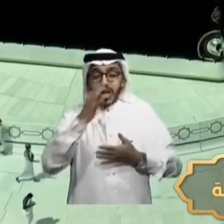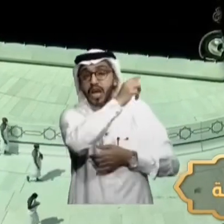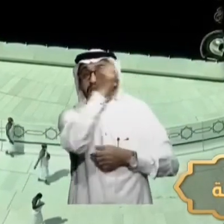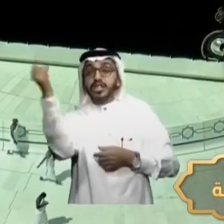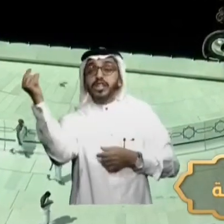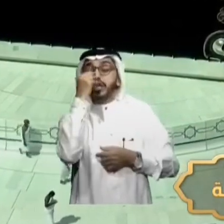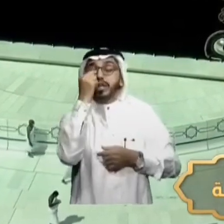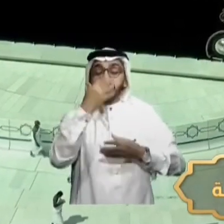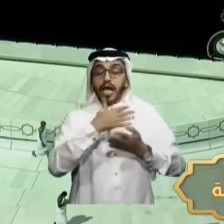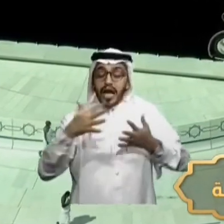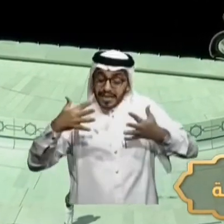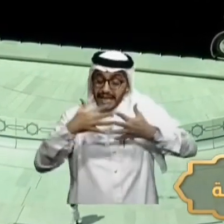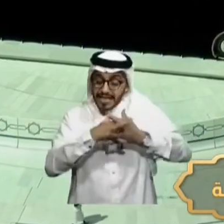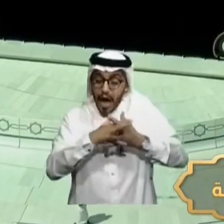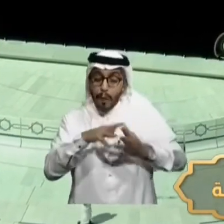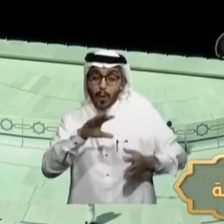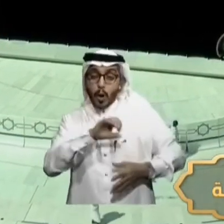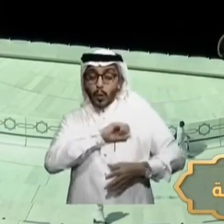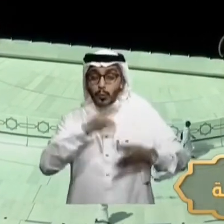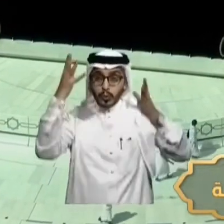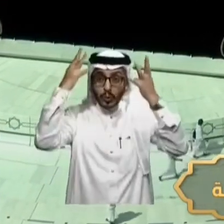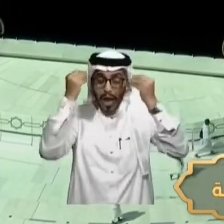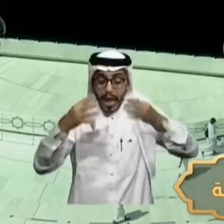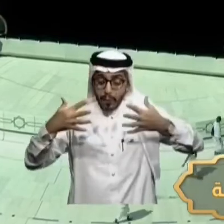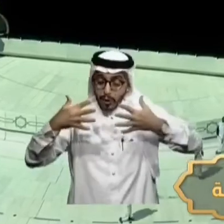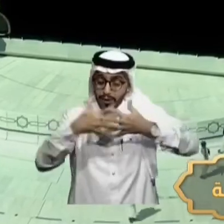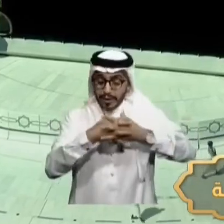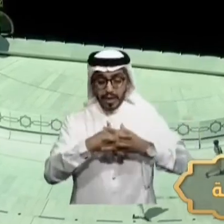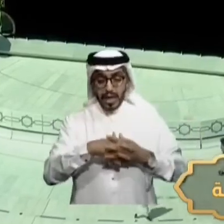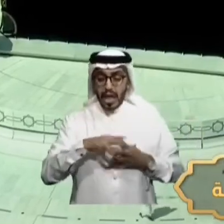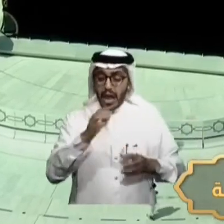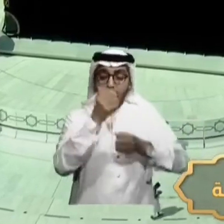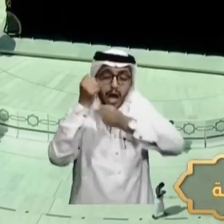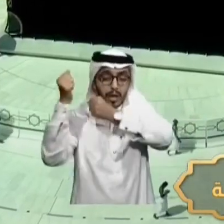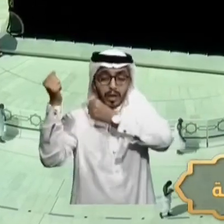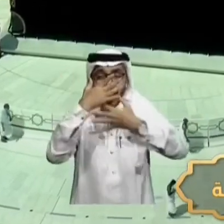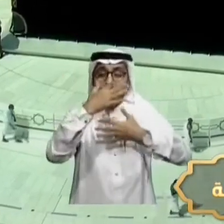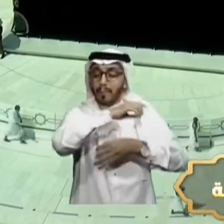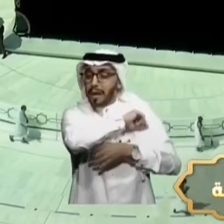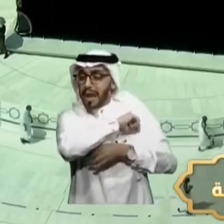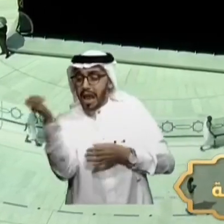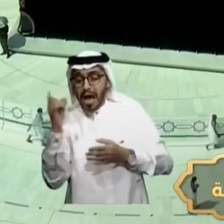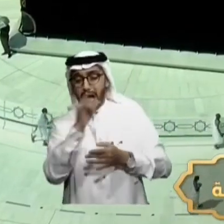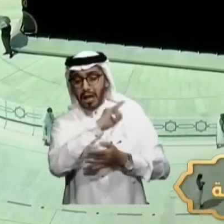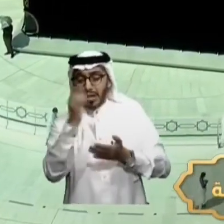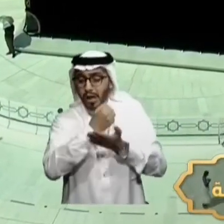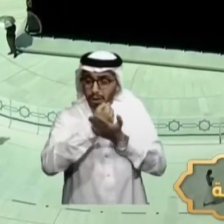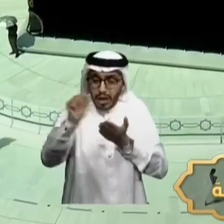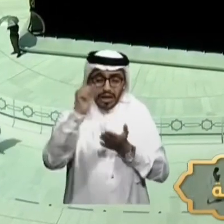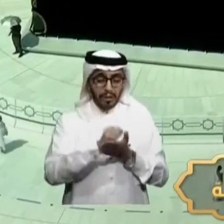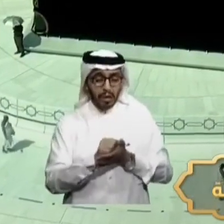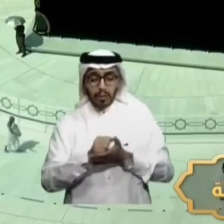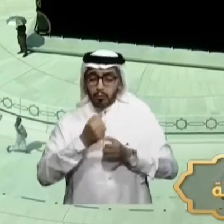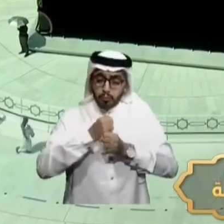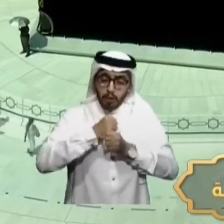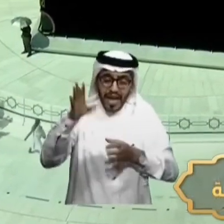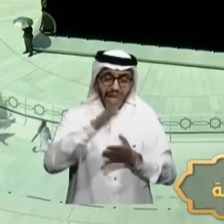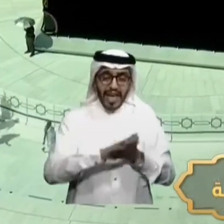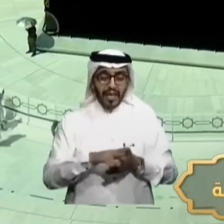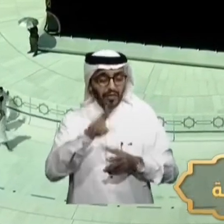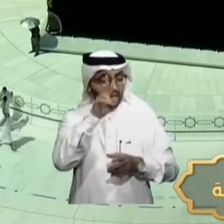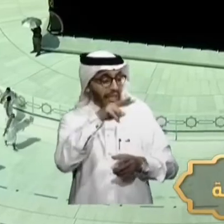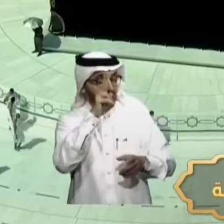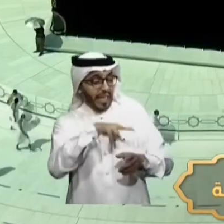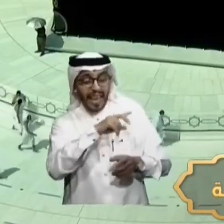التسامح والتراحم والتلاحم، وليس فيه إرهاب أو تطرف أو تخريب أو